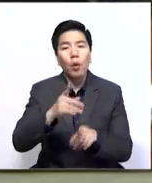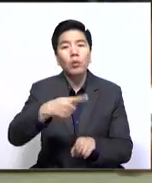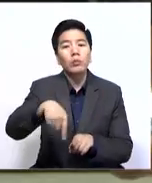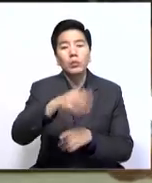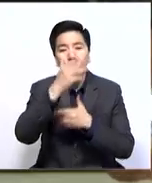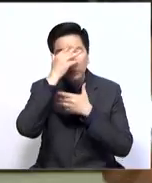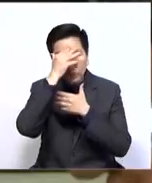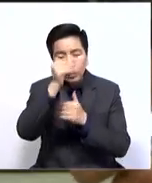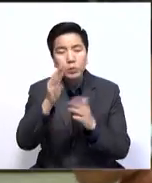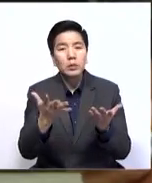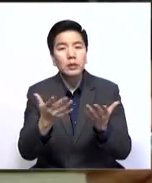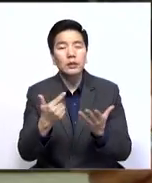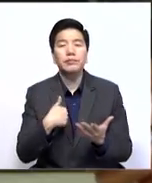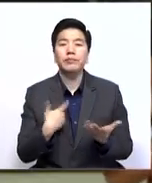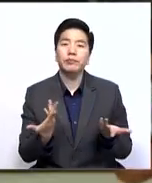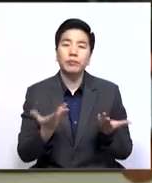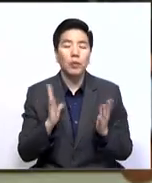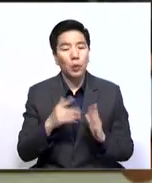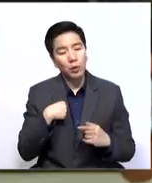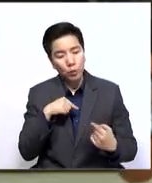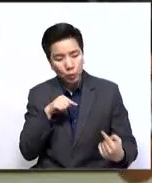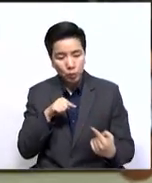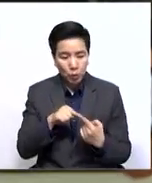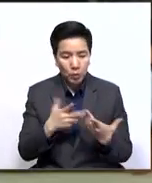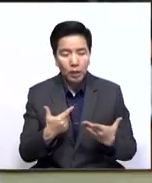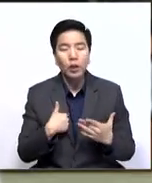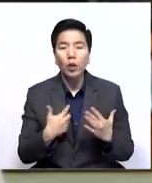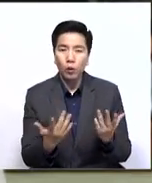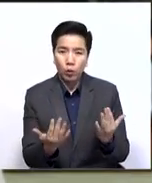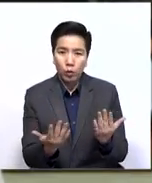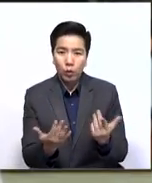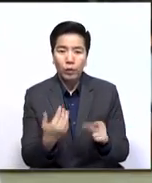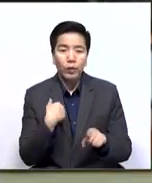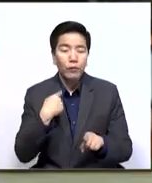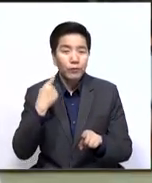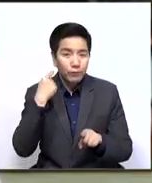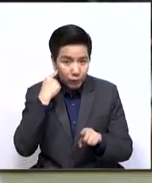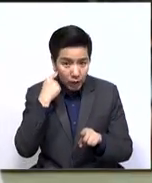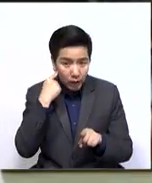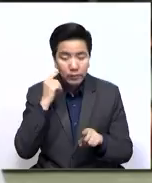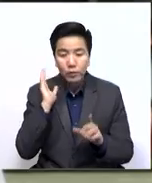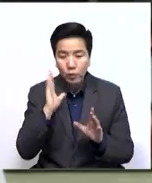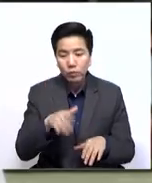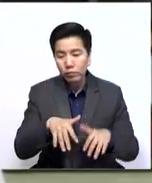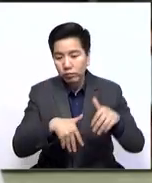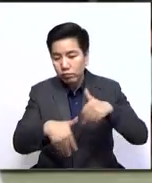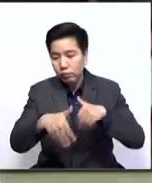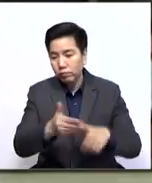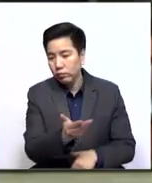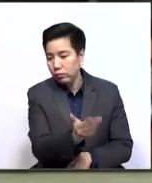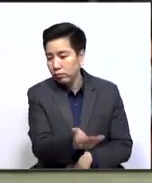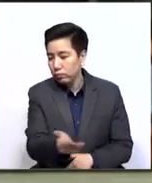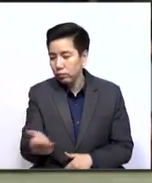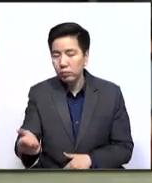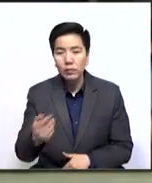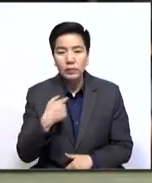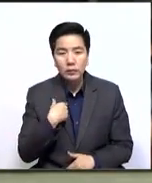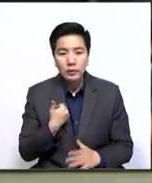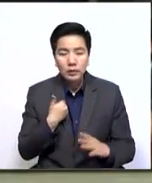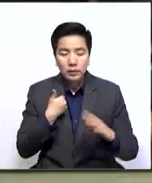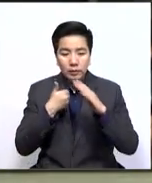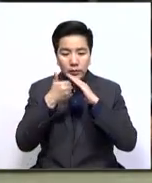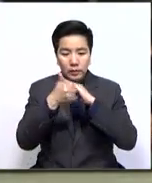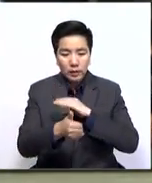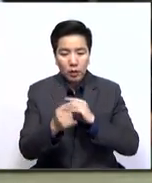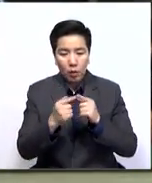ใจบางทีมันก็ไม่ค่อยได้รับการตอบรับเราจึงต้องฟังเสียงเข้าไปนั่งในหัวใ